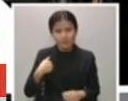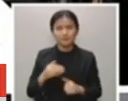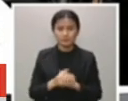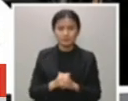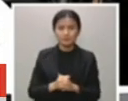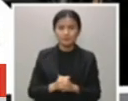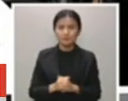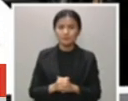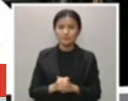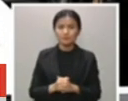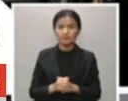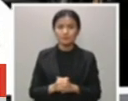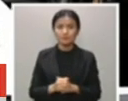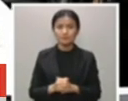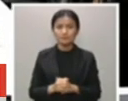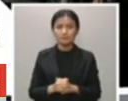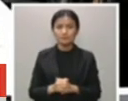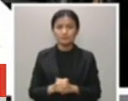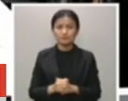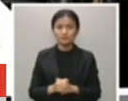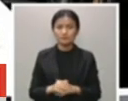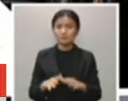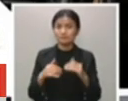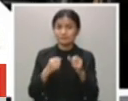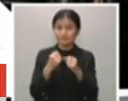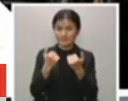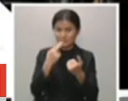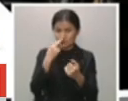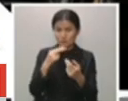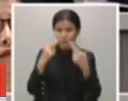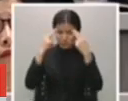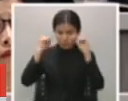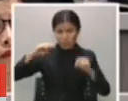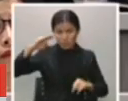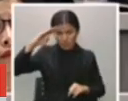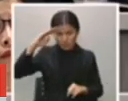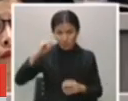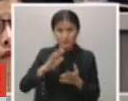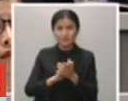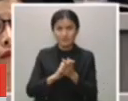ำของพลเอกประยุทธ์จันทร์โอชานั้นเศรษฐกิจอยู่ในสภาพที่ต้องเรียกว่า